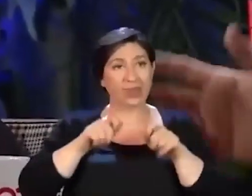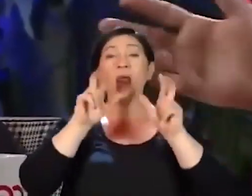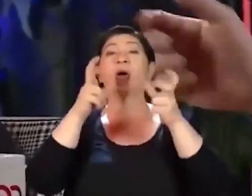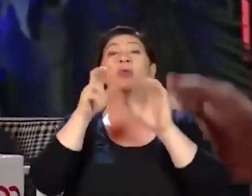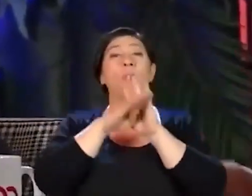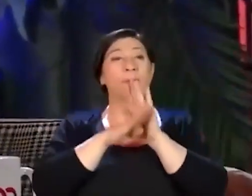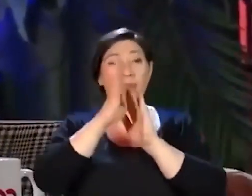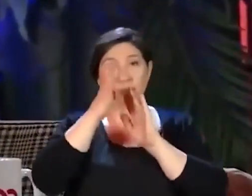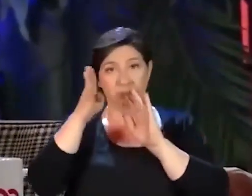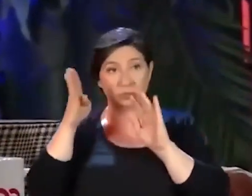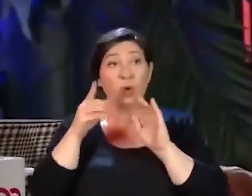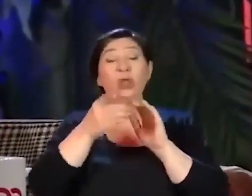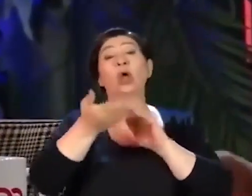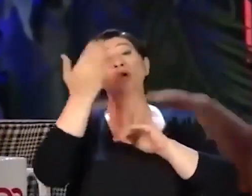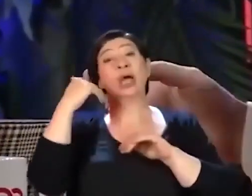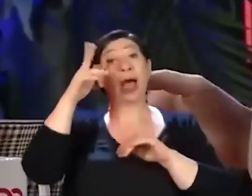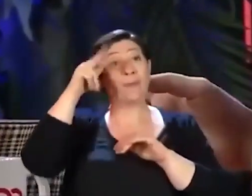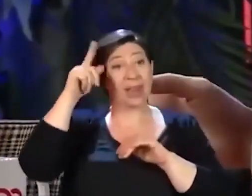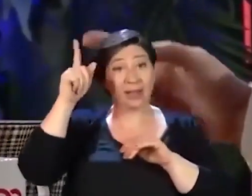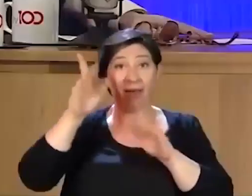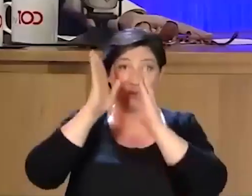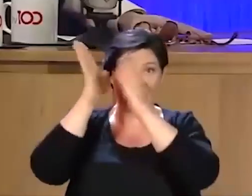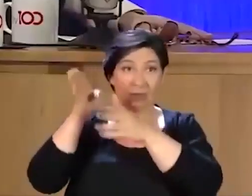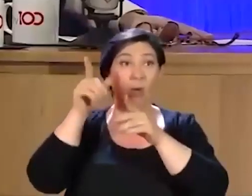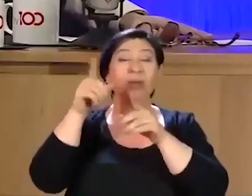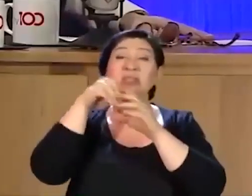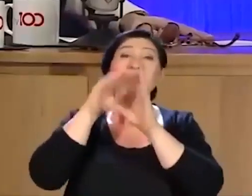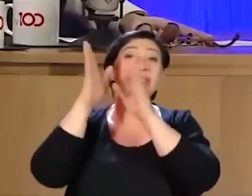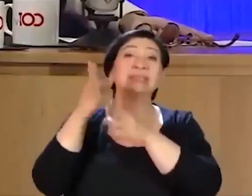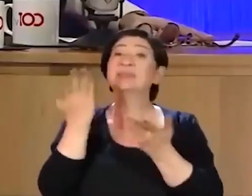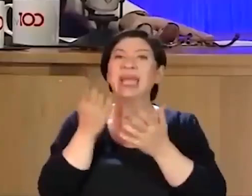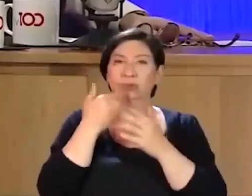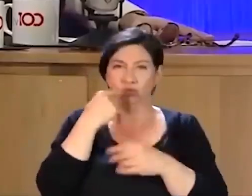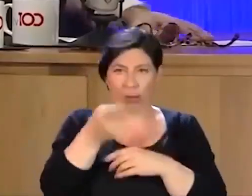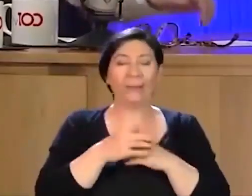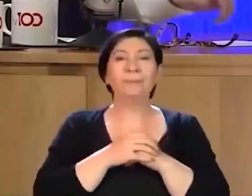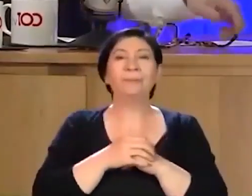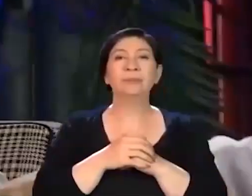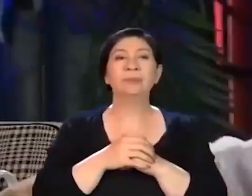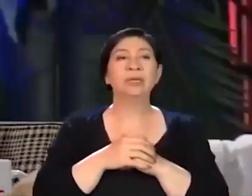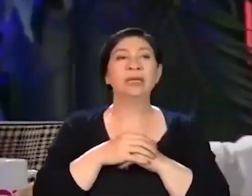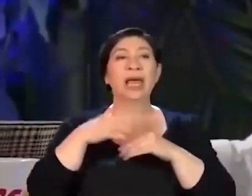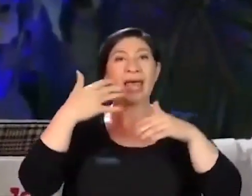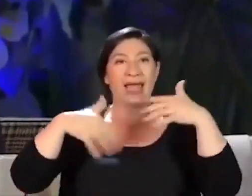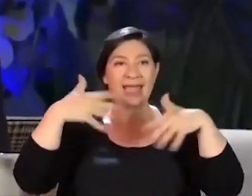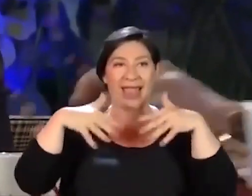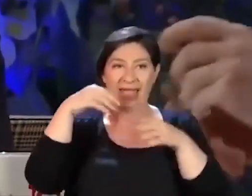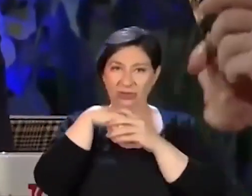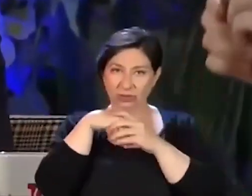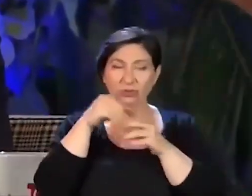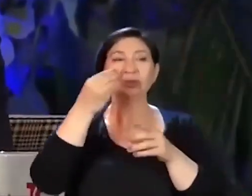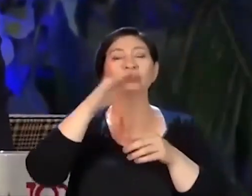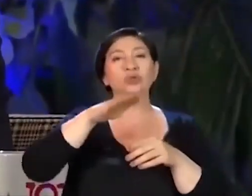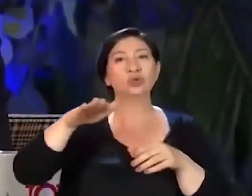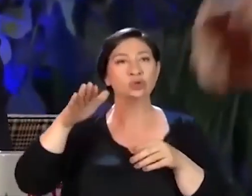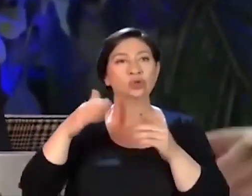programlarına katıldın. Önce de Los Angeles ve New York'taydım. Ama buralarda ne için bulunduğumu söyleyeyim öncelikle. Evet. Engelliler için evet, çocuklar